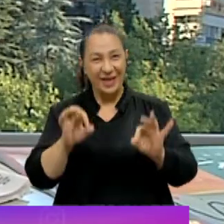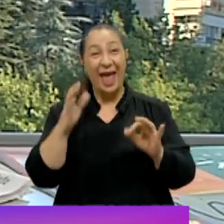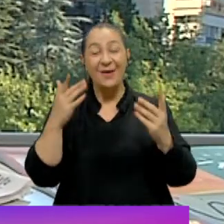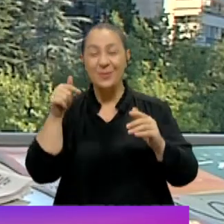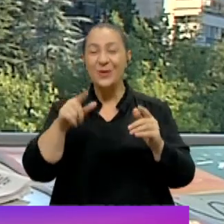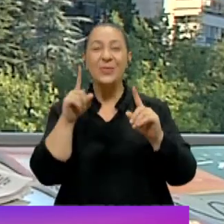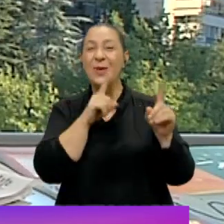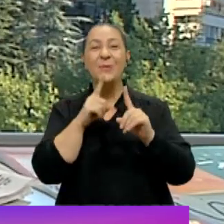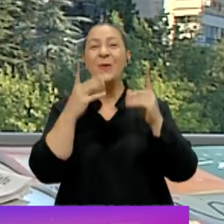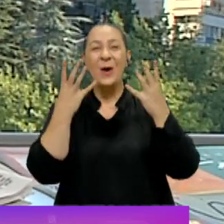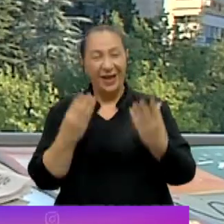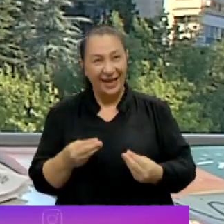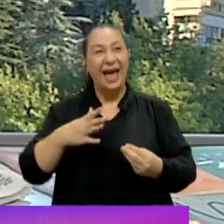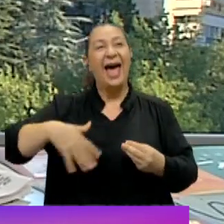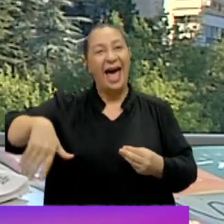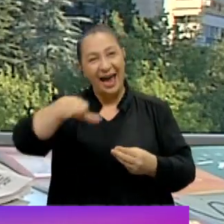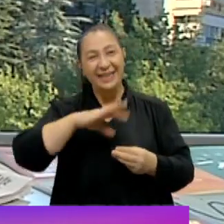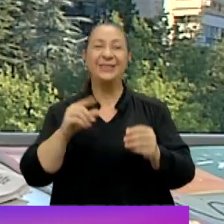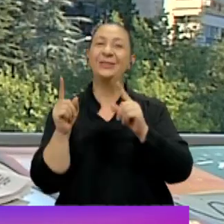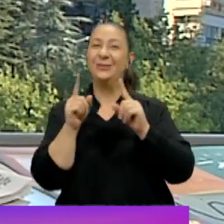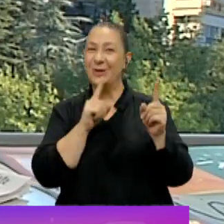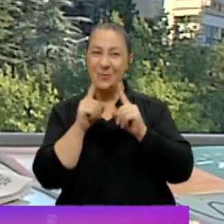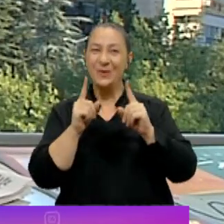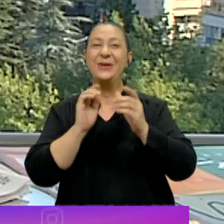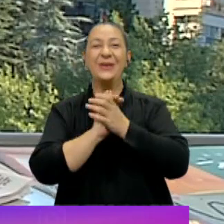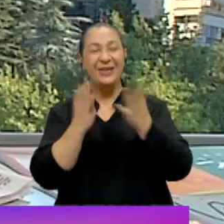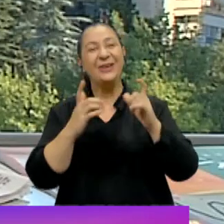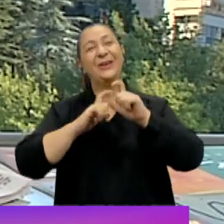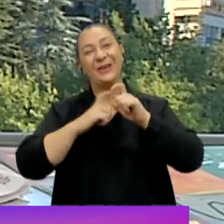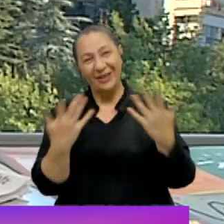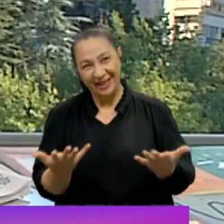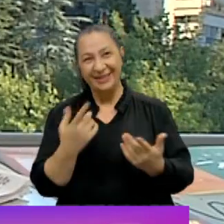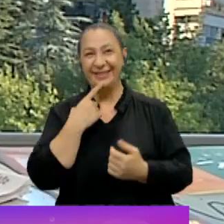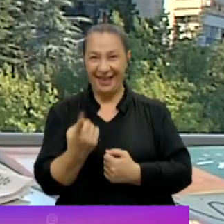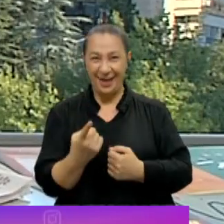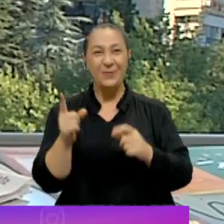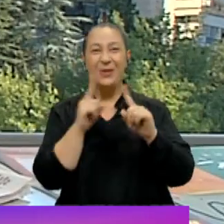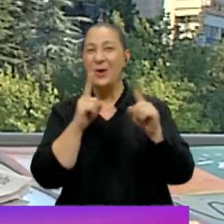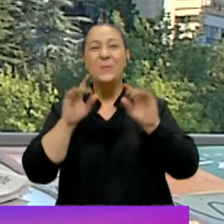bugün doğum gününü kutlayan herkesin bir kez daha günaydınlarımızı iletelim.